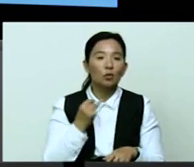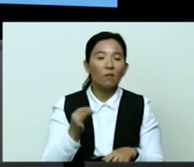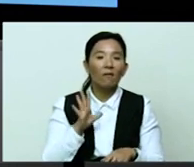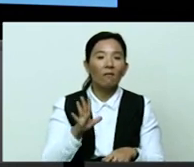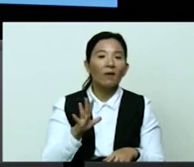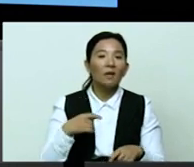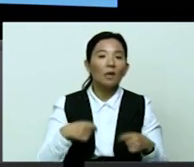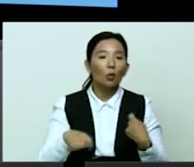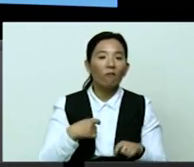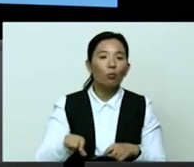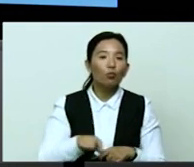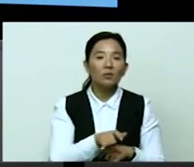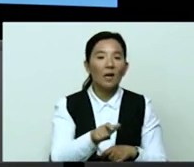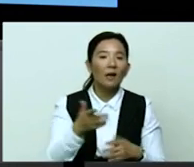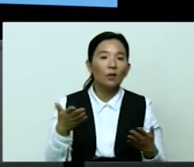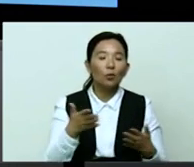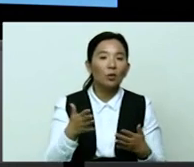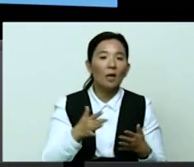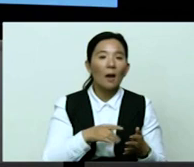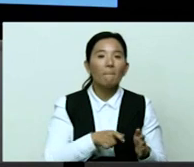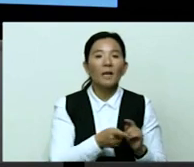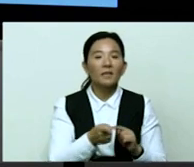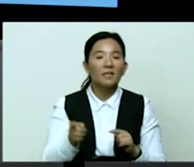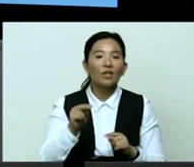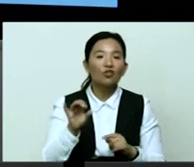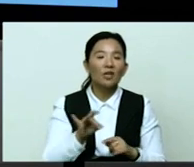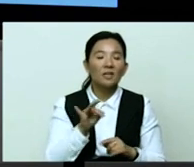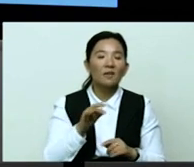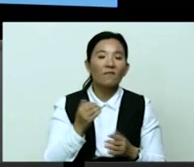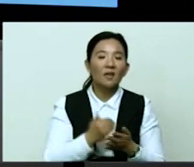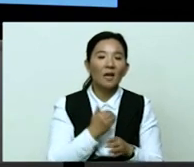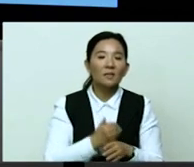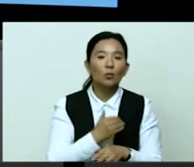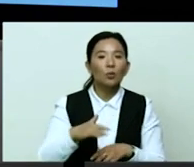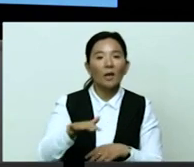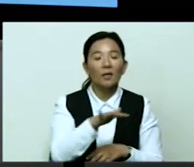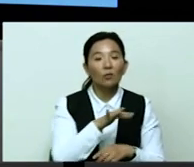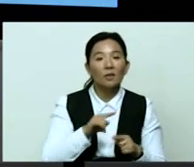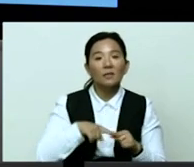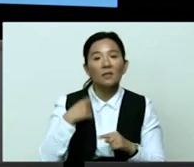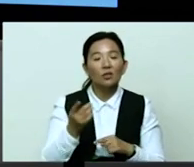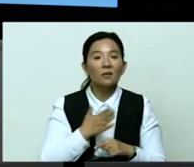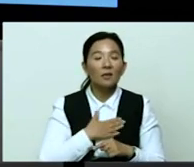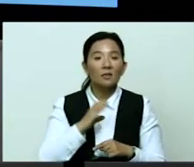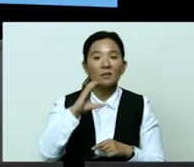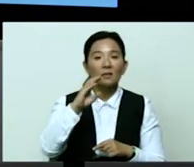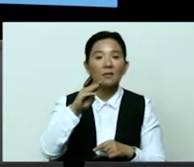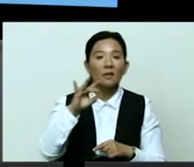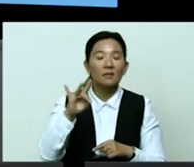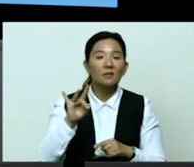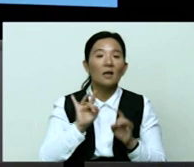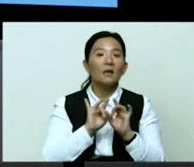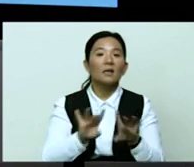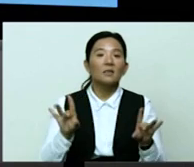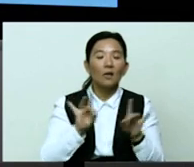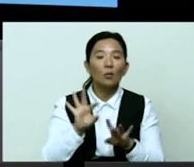торговых путях, которые проходили через Ферганскую долину. Следующая наша страница